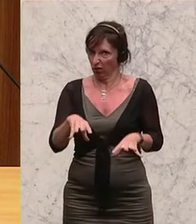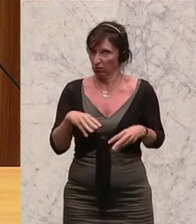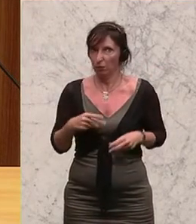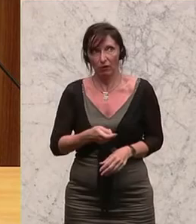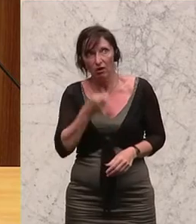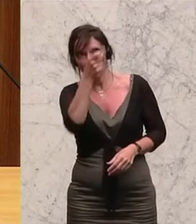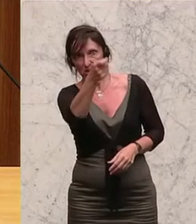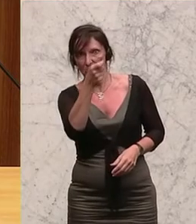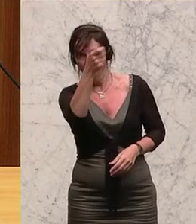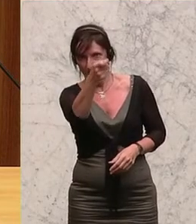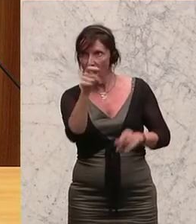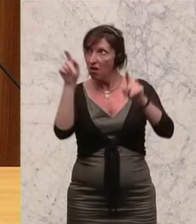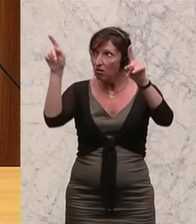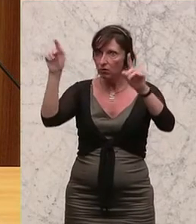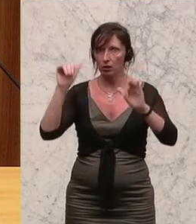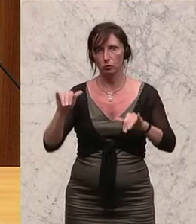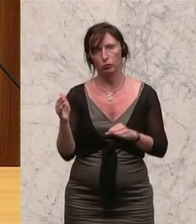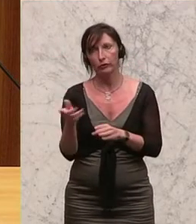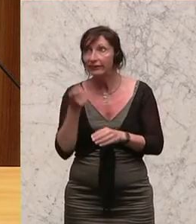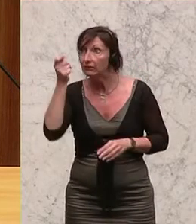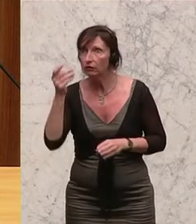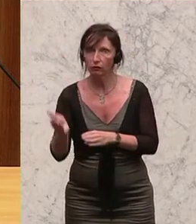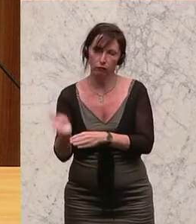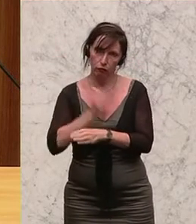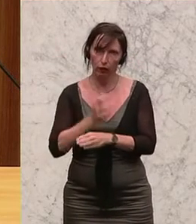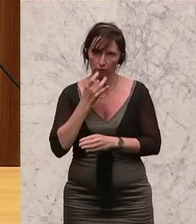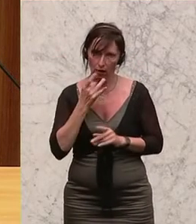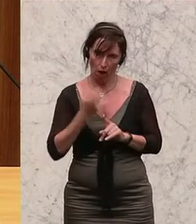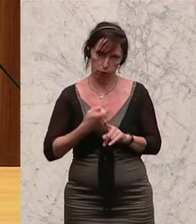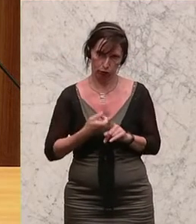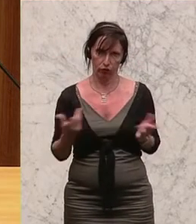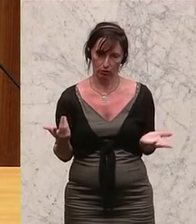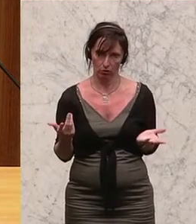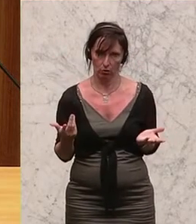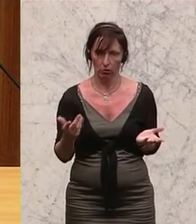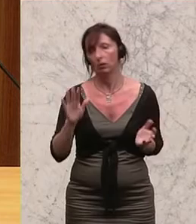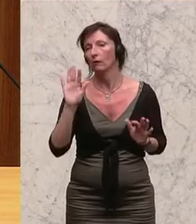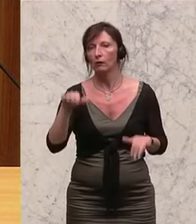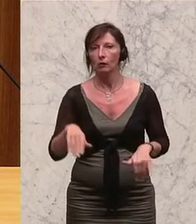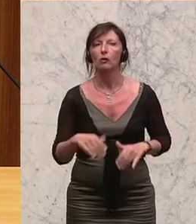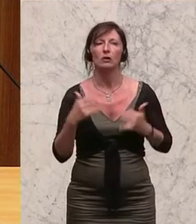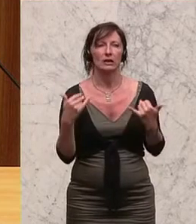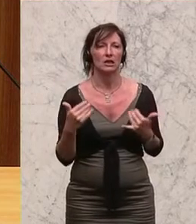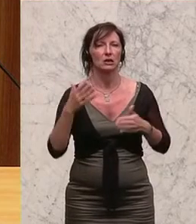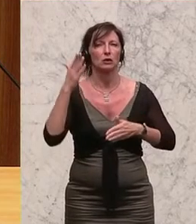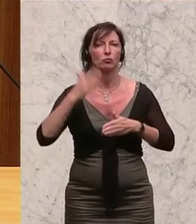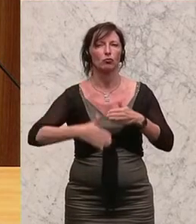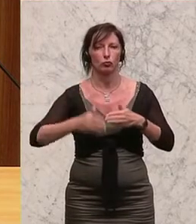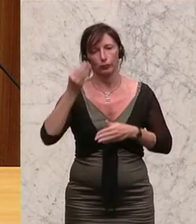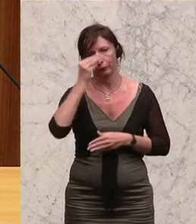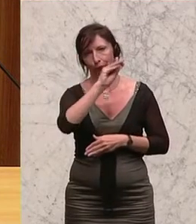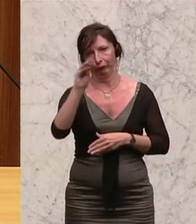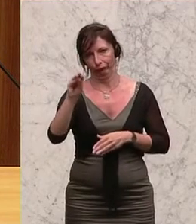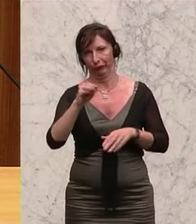das versuchen wir noch einmal neu zu verhandeln, weil man braucht kein großer Prophet sein, und da schließe ich jetzt mit einem kurzen Verweis auf